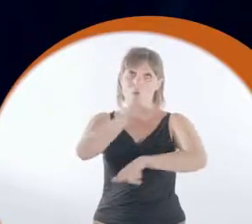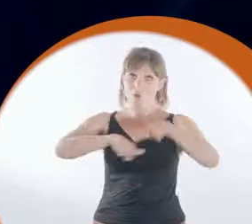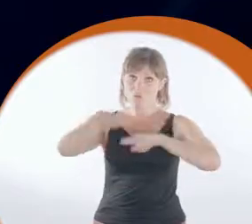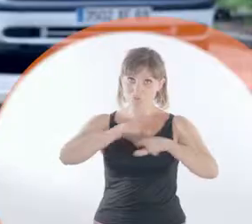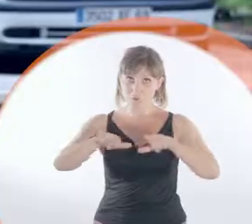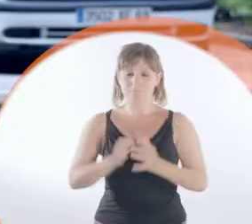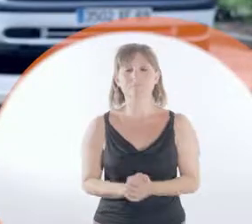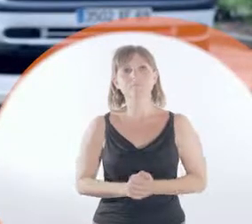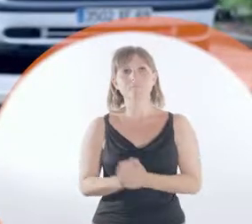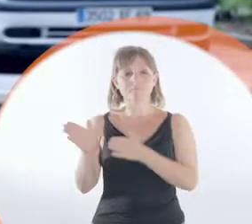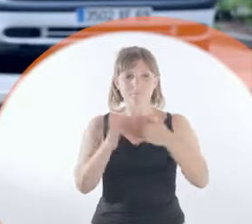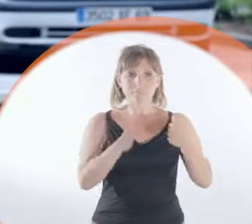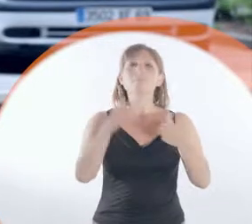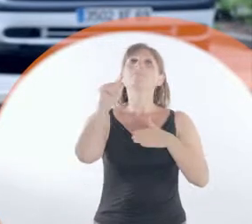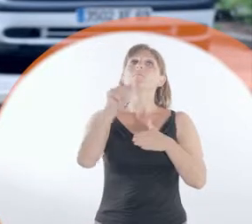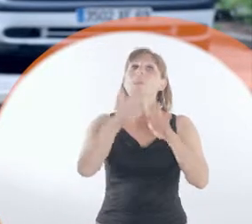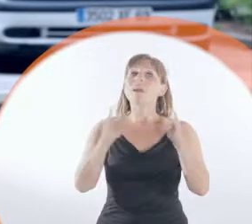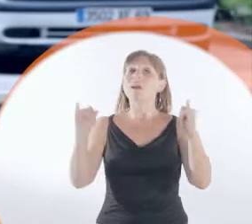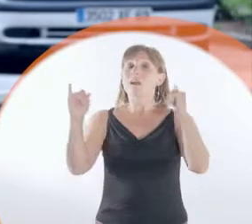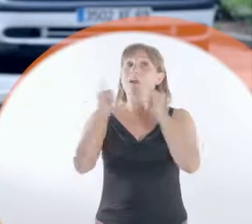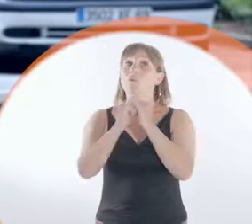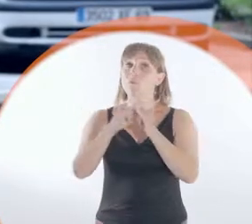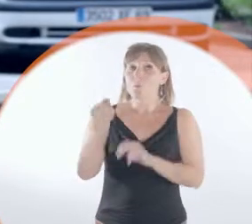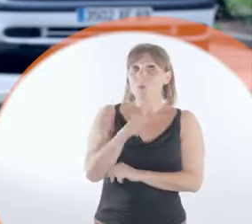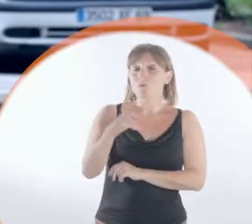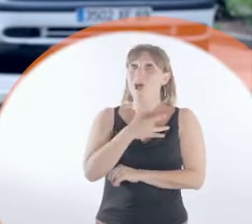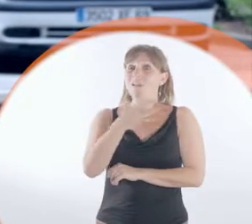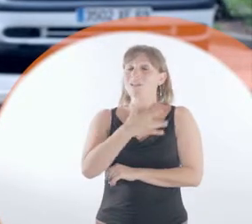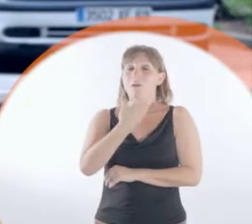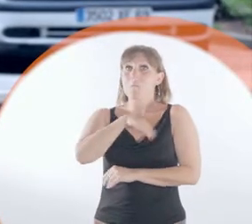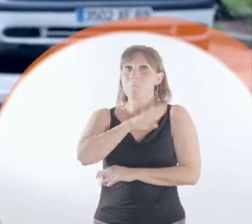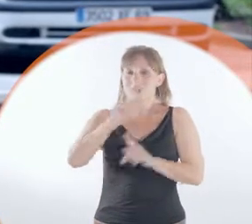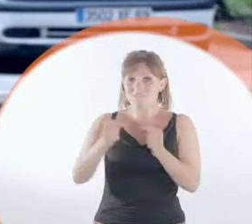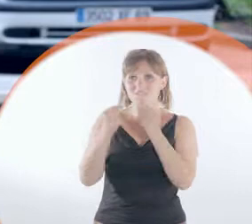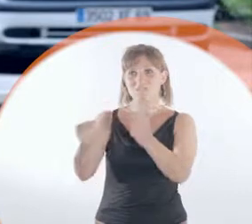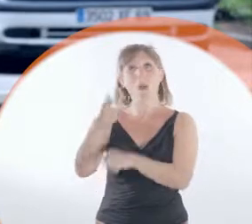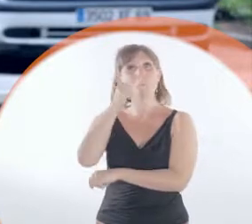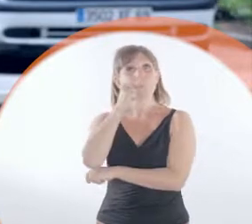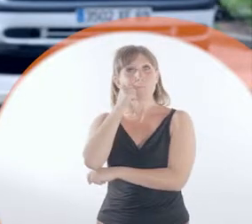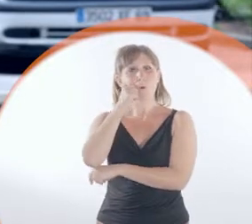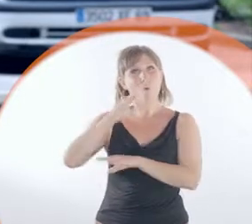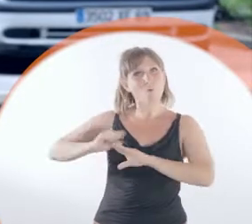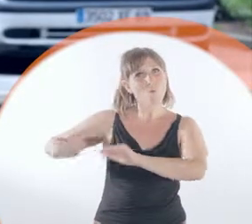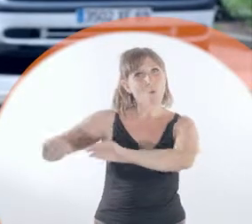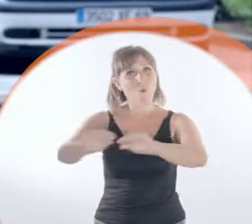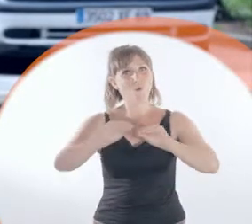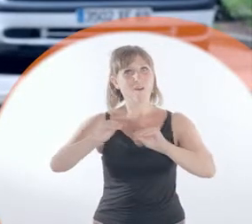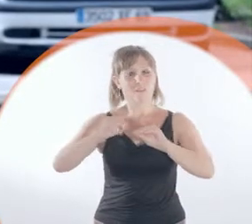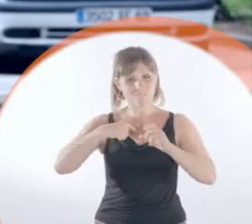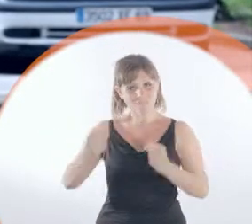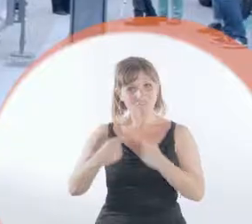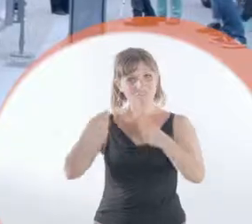public et les logements. Ces réunions sont importantes parce que comme on fait aussi des réunions sur le terrain, des groupes de travail, on voit